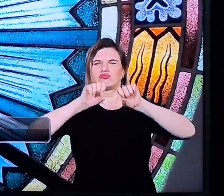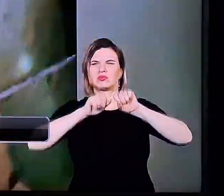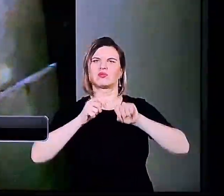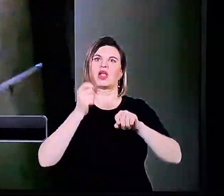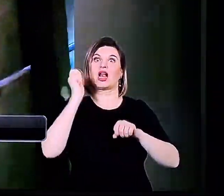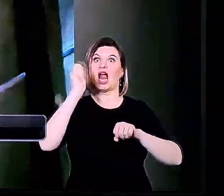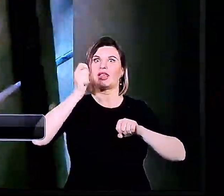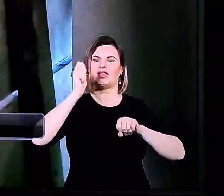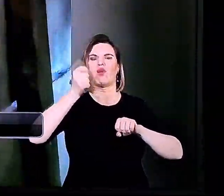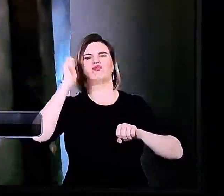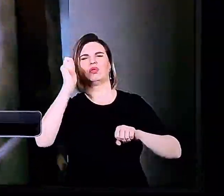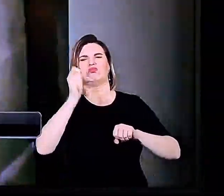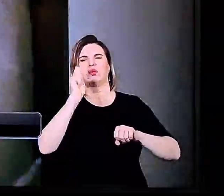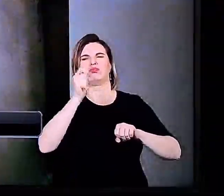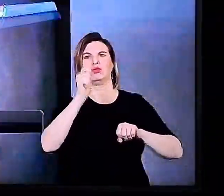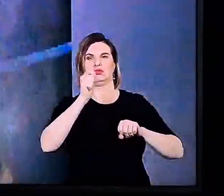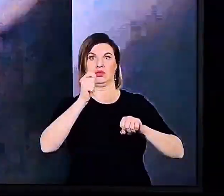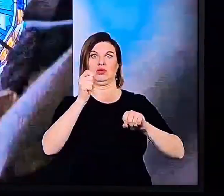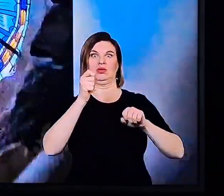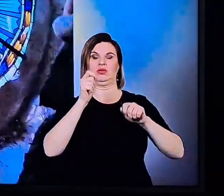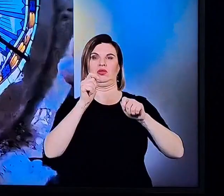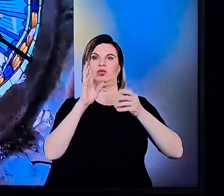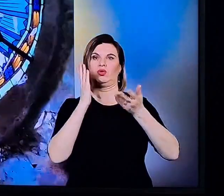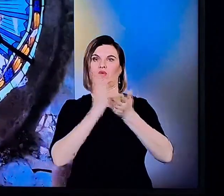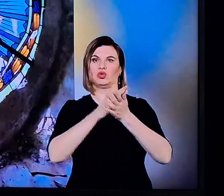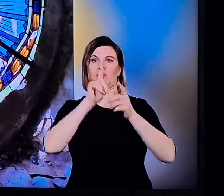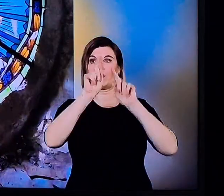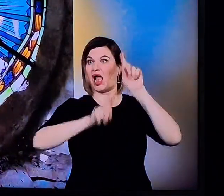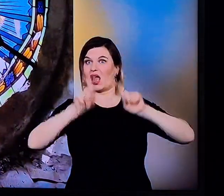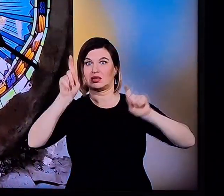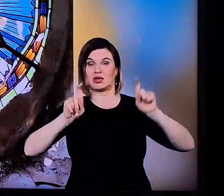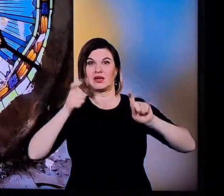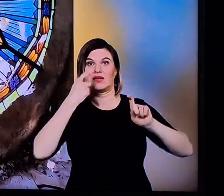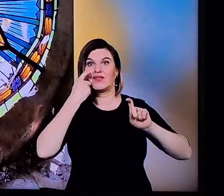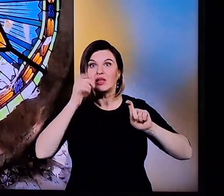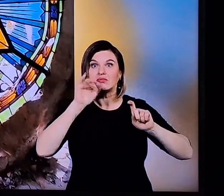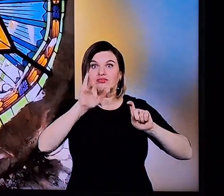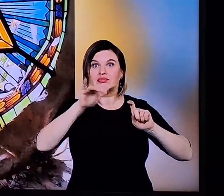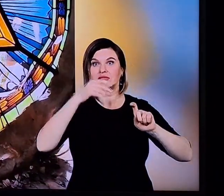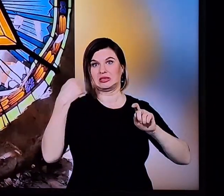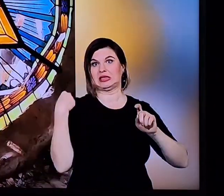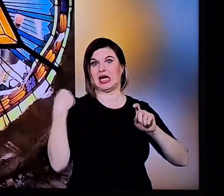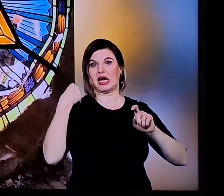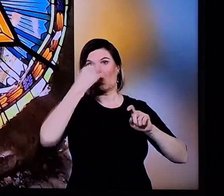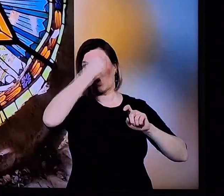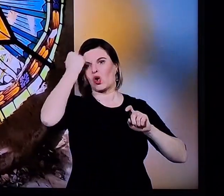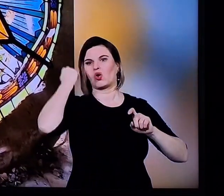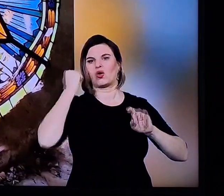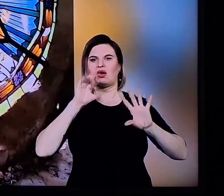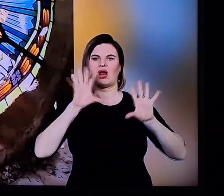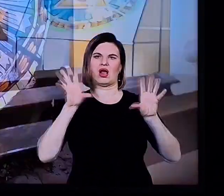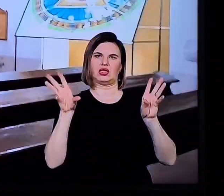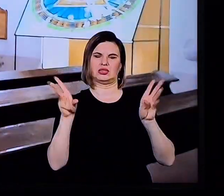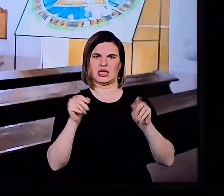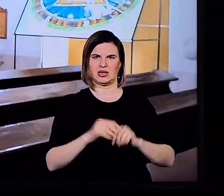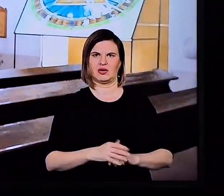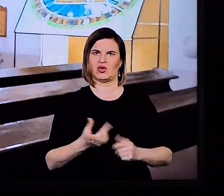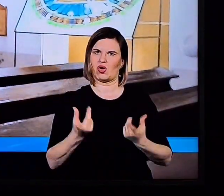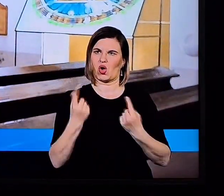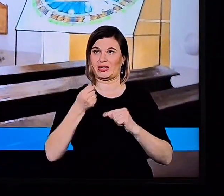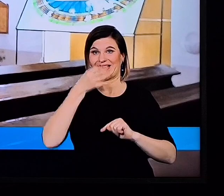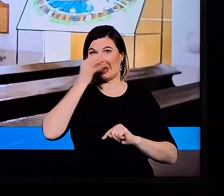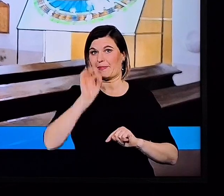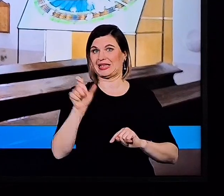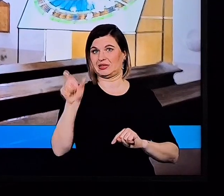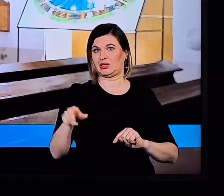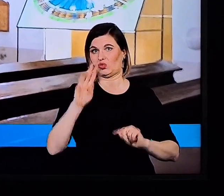ranách kladivem, ale místo okna nalezli 150 let starou vitráž od saského umělce Richarda Schleina. Tak je to možná tady